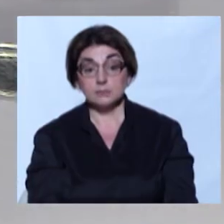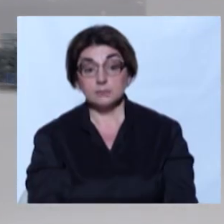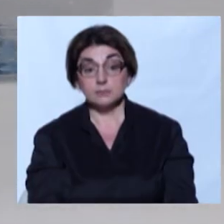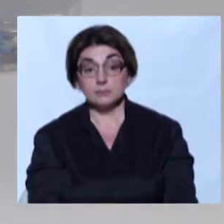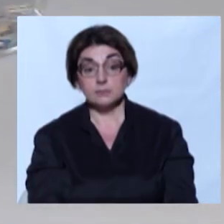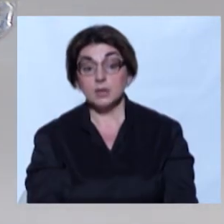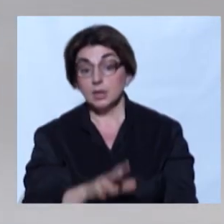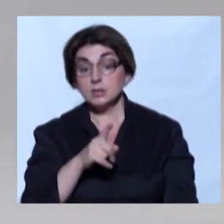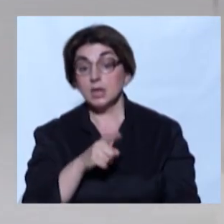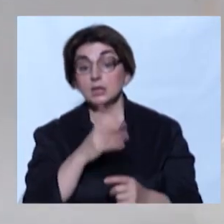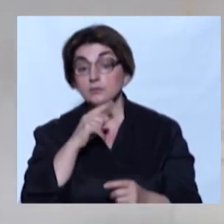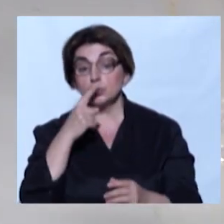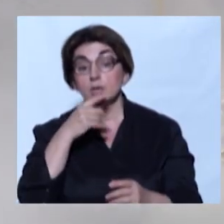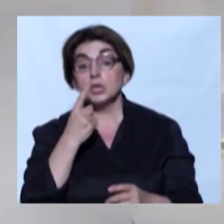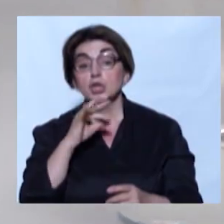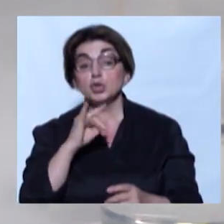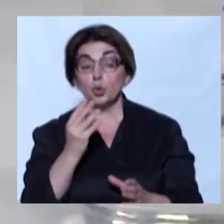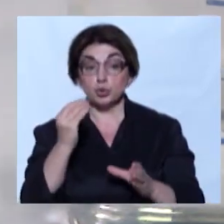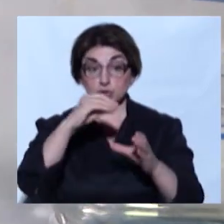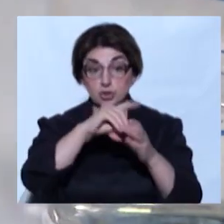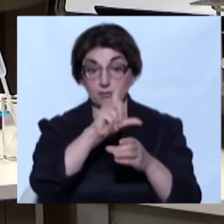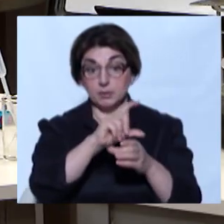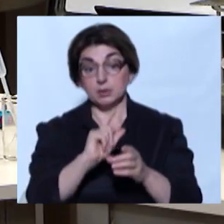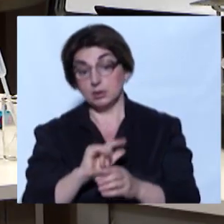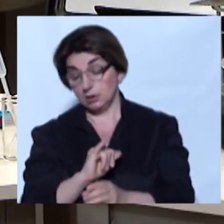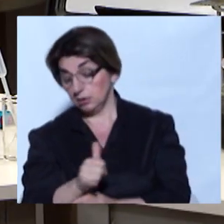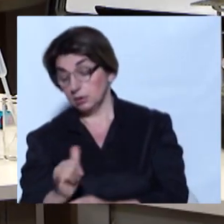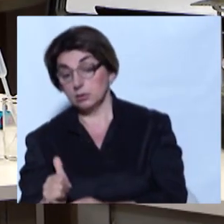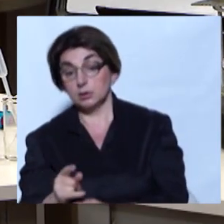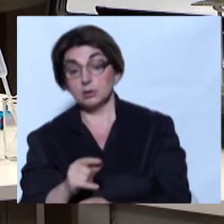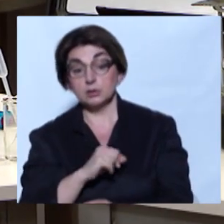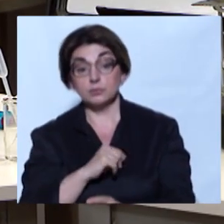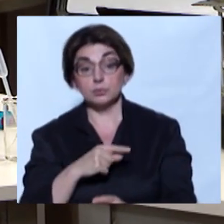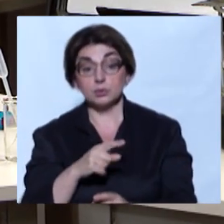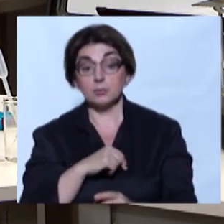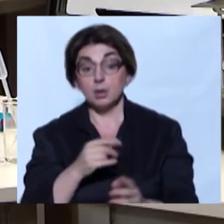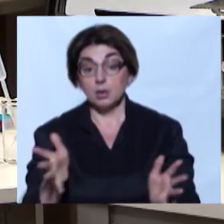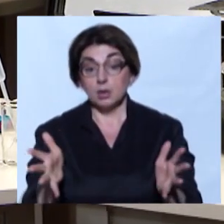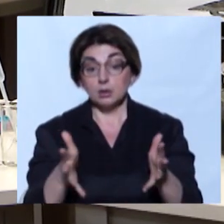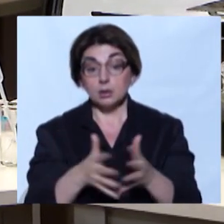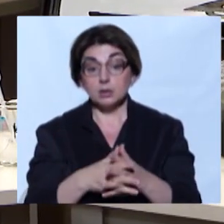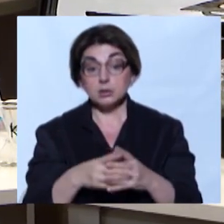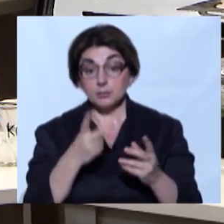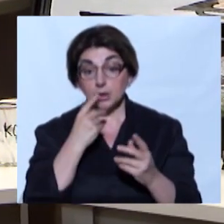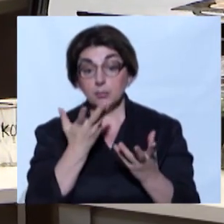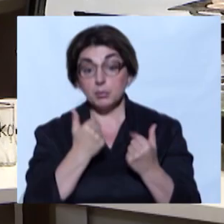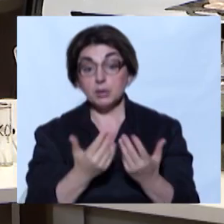თქვენ ეს არის იოდის წყალხსნარის შეფერილობა. Და თვითონ ამ რეაქციამ მიიღო შეფერილობა